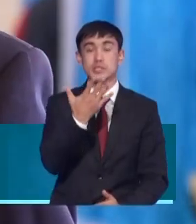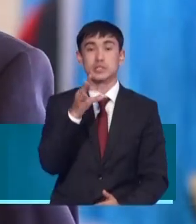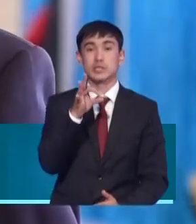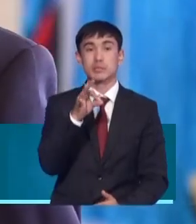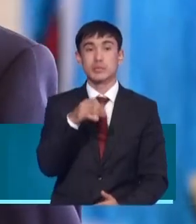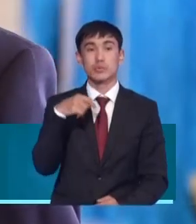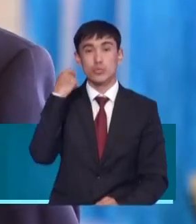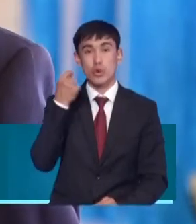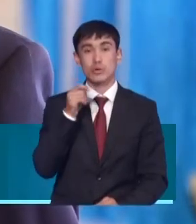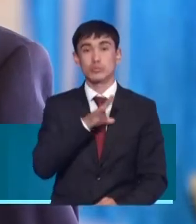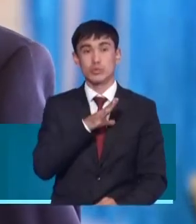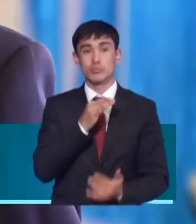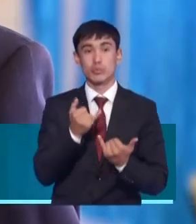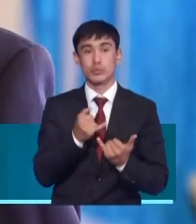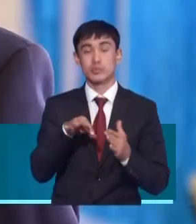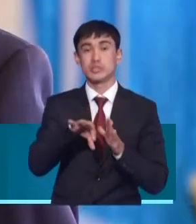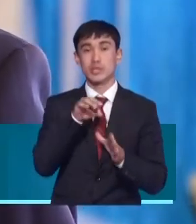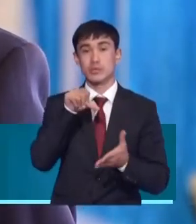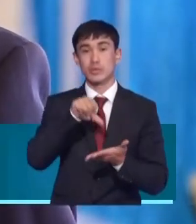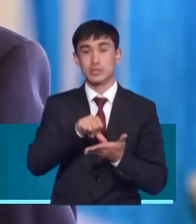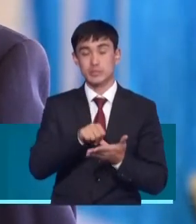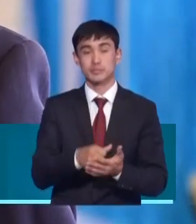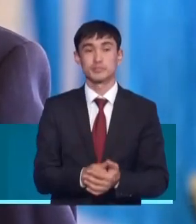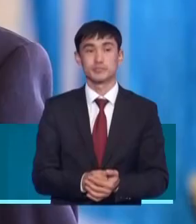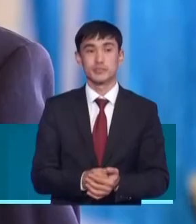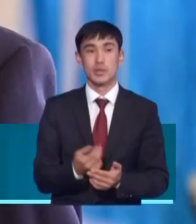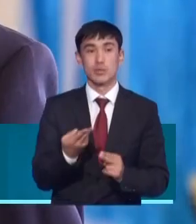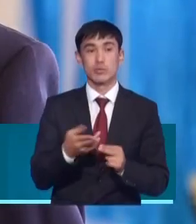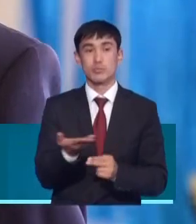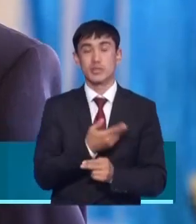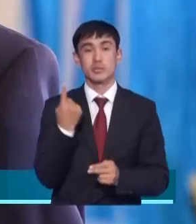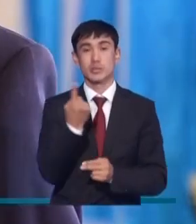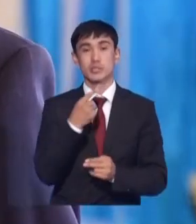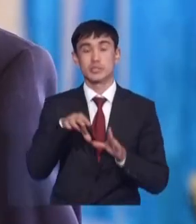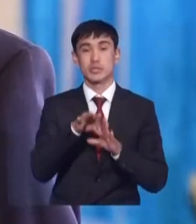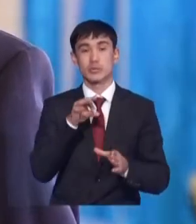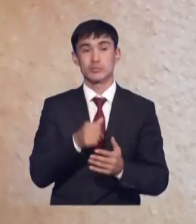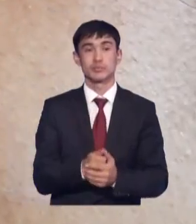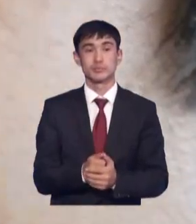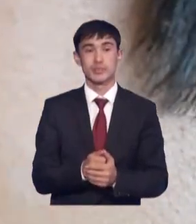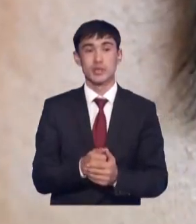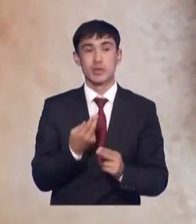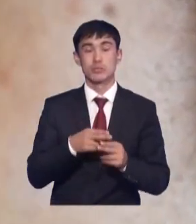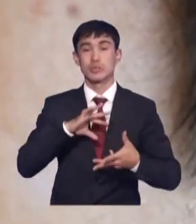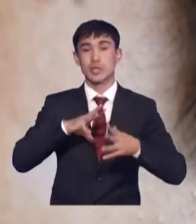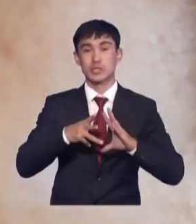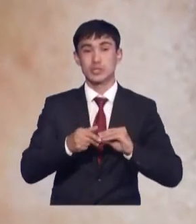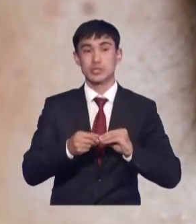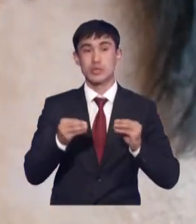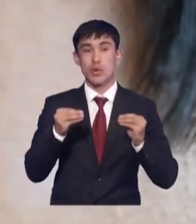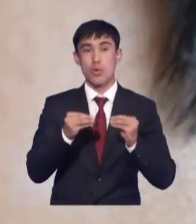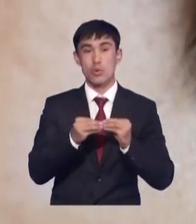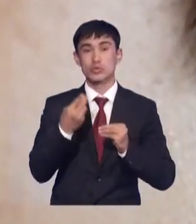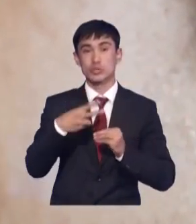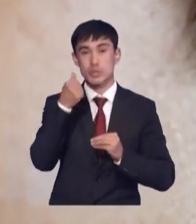еді. Бүгін менің сайлауда жүрмін. Бұл менің ең бірінші сайлауым болып табылады. Енді бұның нәтижесін 10 немесе